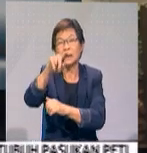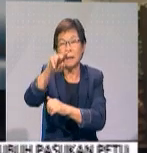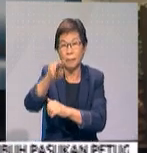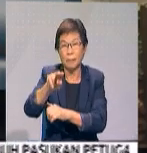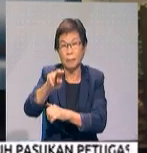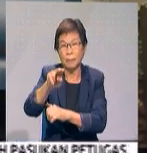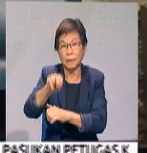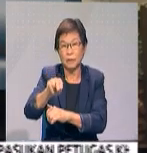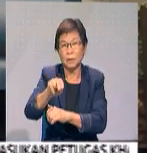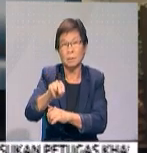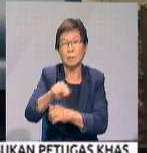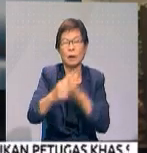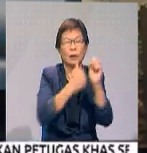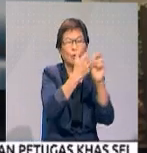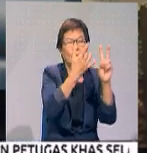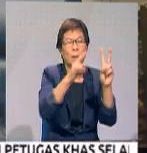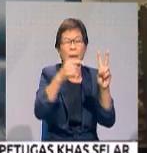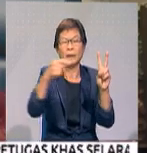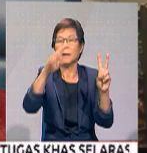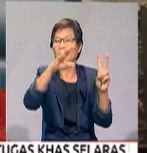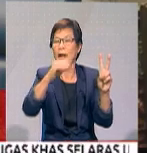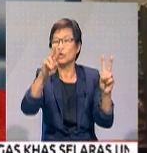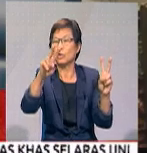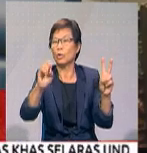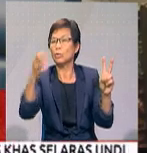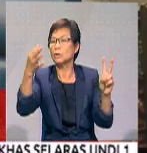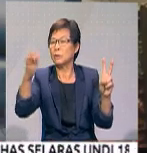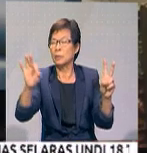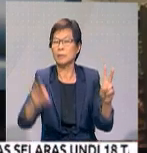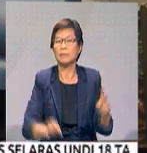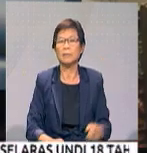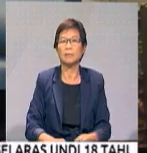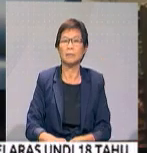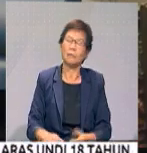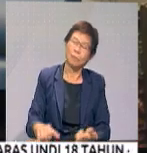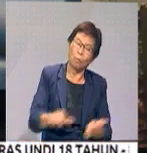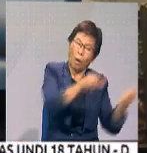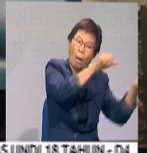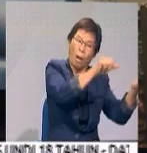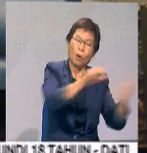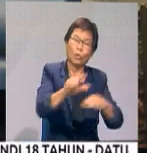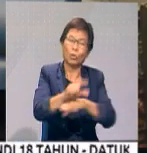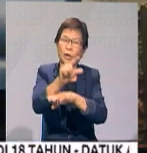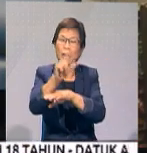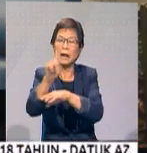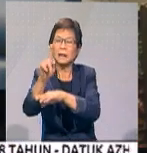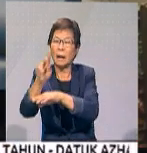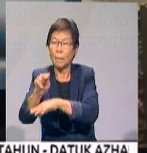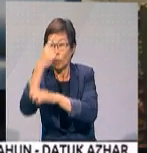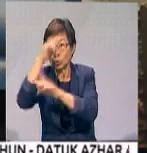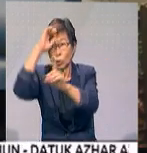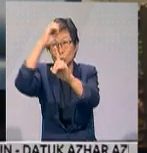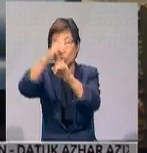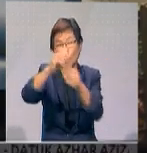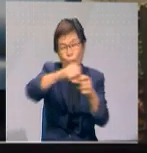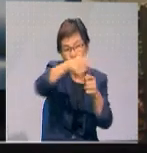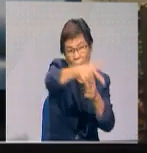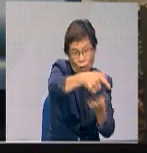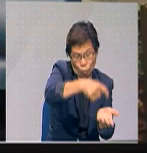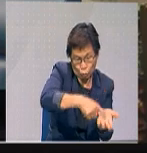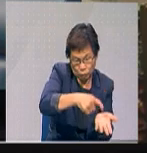dan 2019. Sebahagian daripada hasil pelupusan digunakan oleh Khazanah bagi tujuan pembayaran